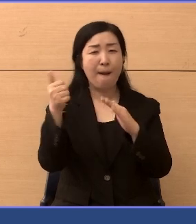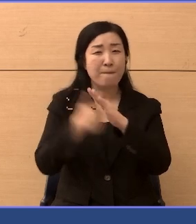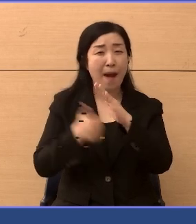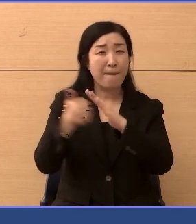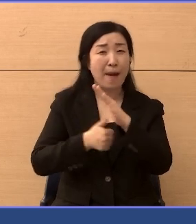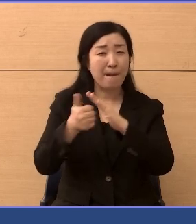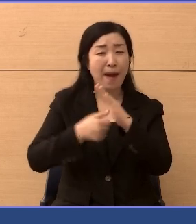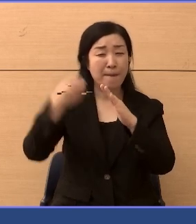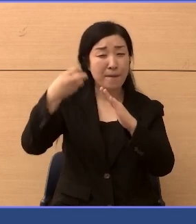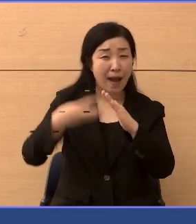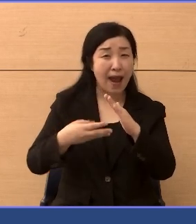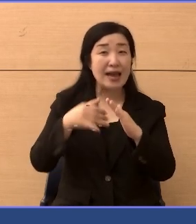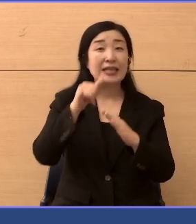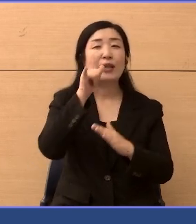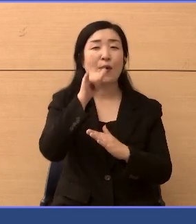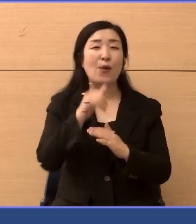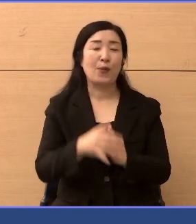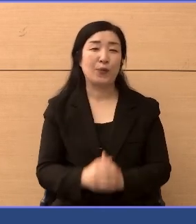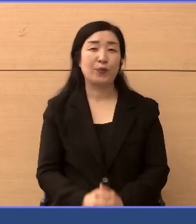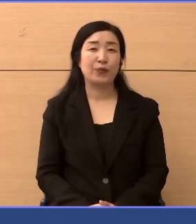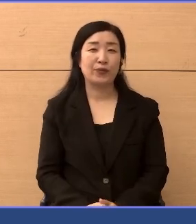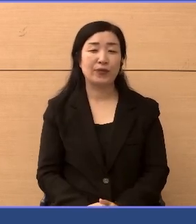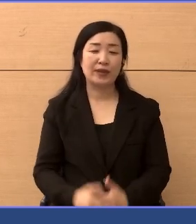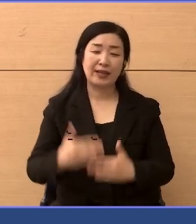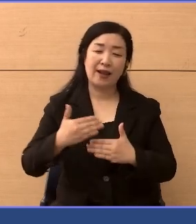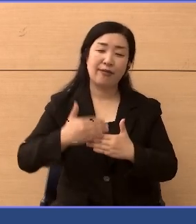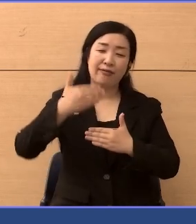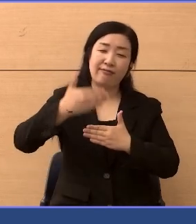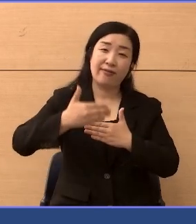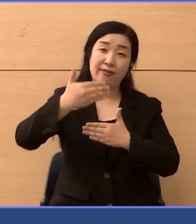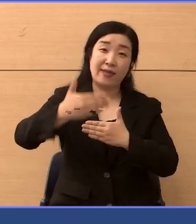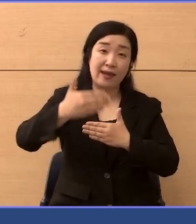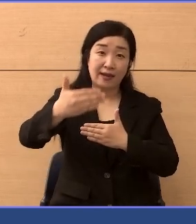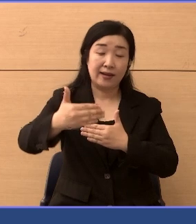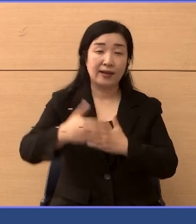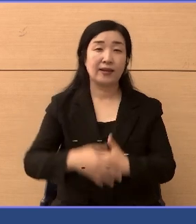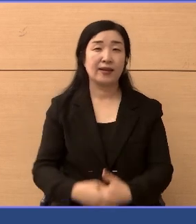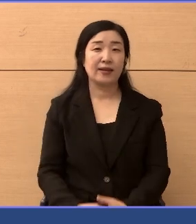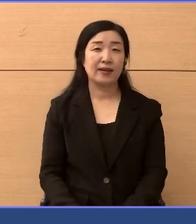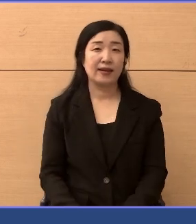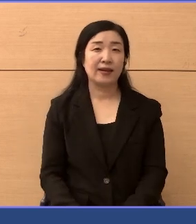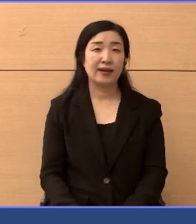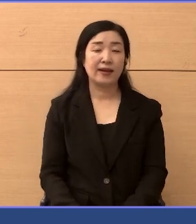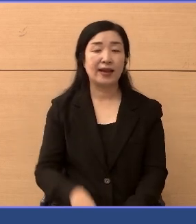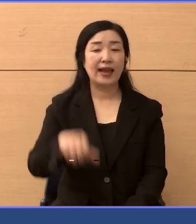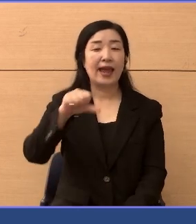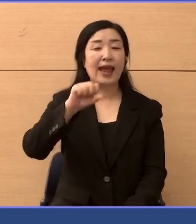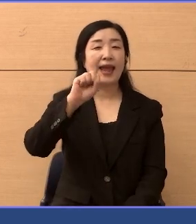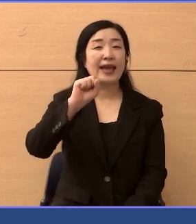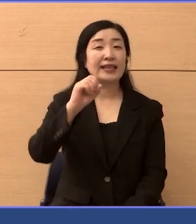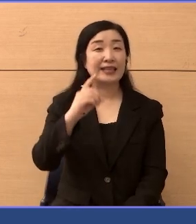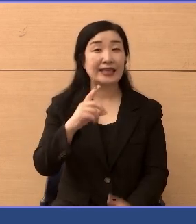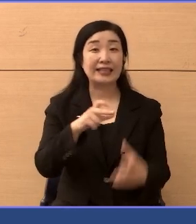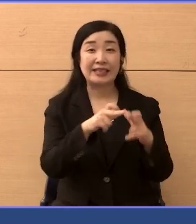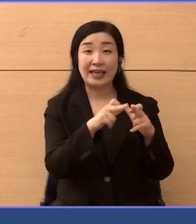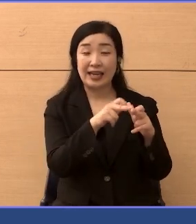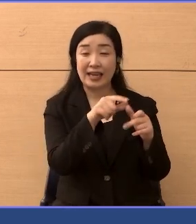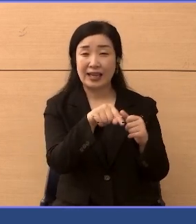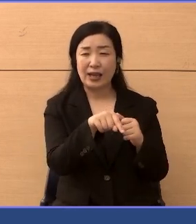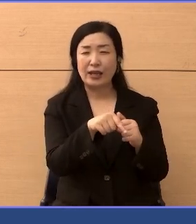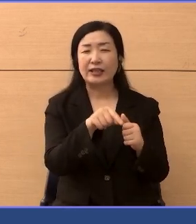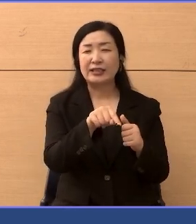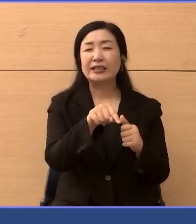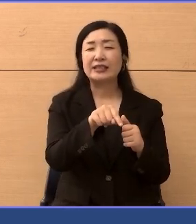실패를 겪기도 relationships 하죠. are important for 하지만 이런 individuals with 관계라고 ASD, 하는 no matter 것은 what shape or form ASD they 환아에게 take. 있어서